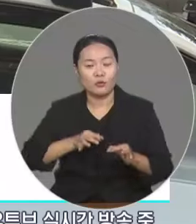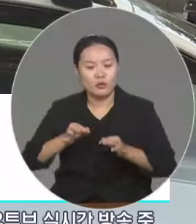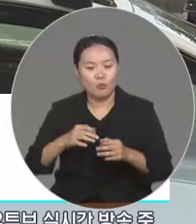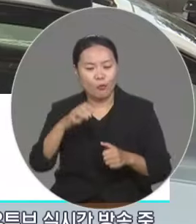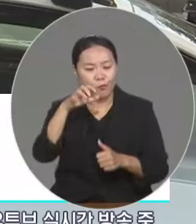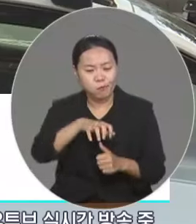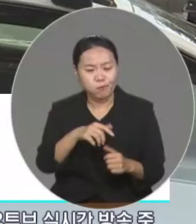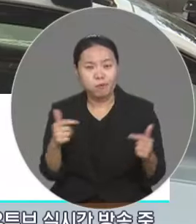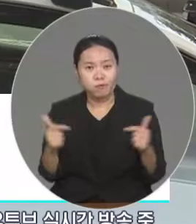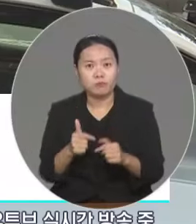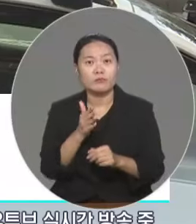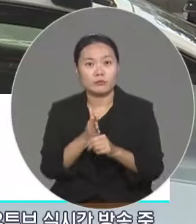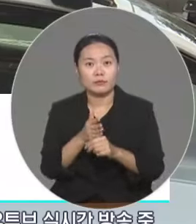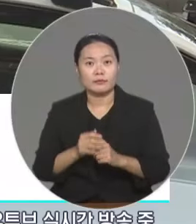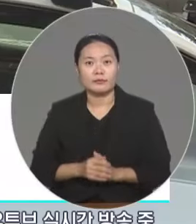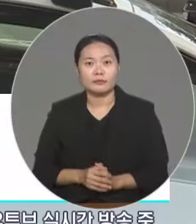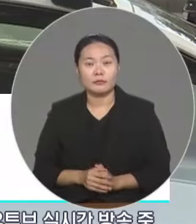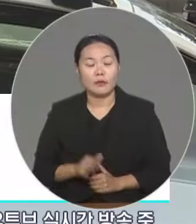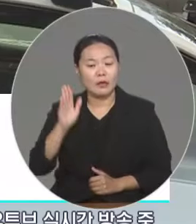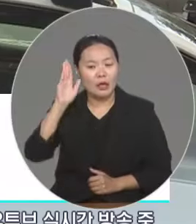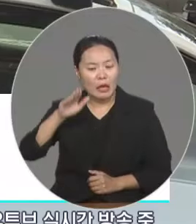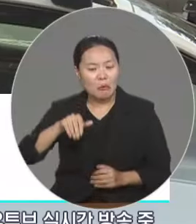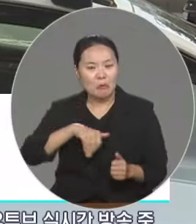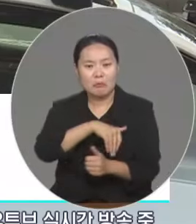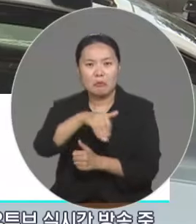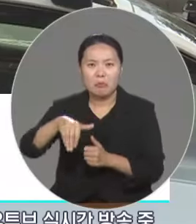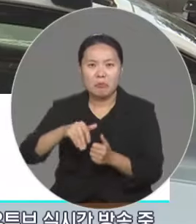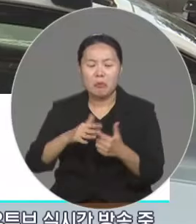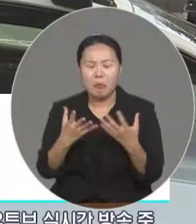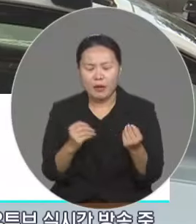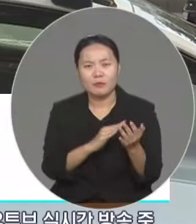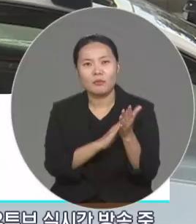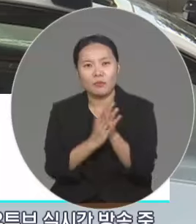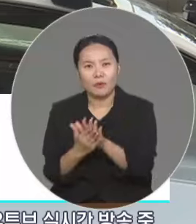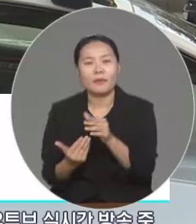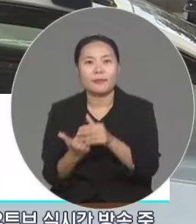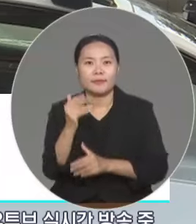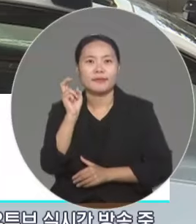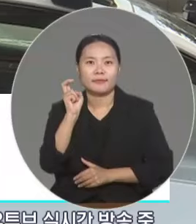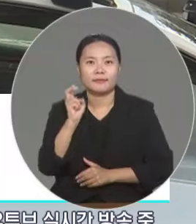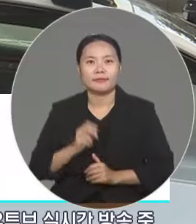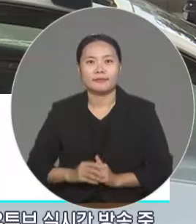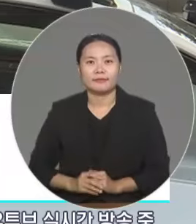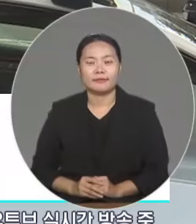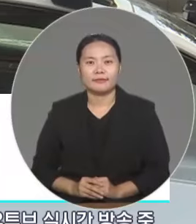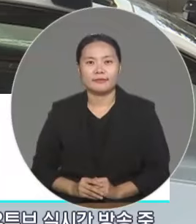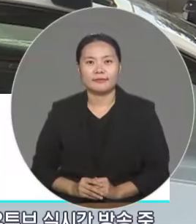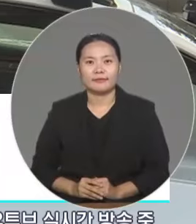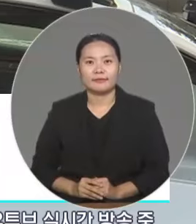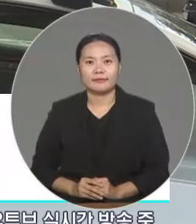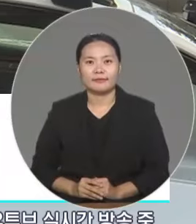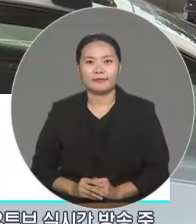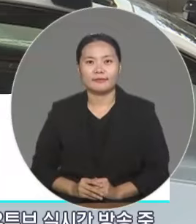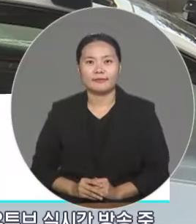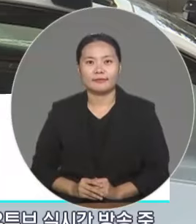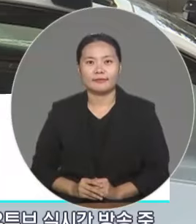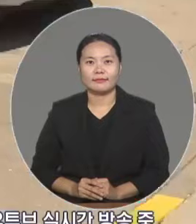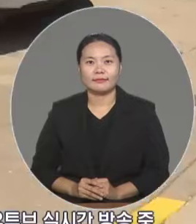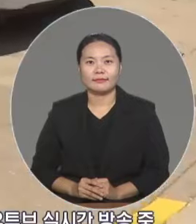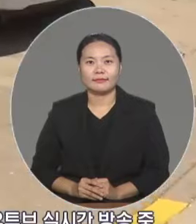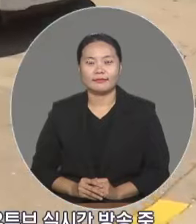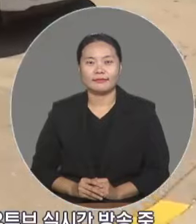규제가 완화되고 있는 가운데 향후 운송업계에 많은 변화가 예상됩니다. 전병주 기자입니다.